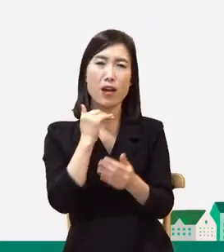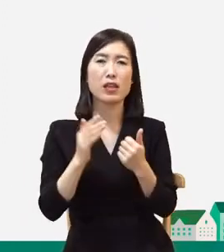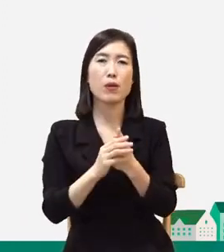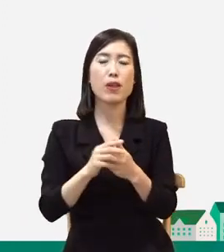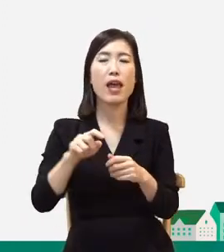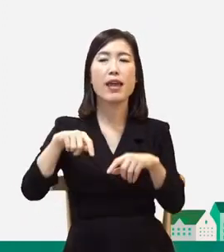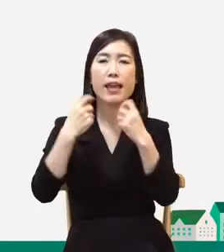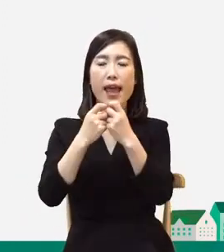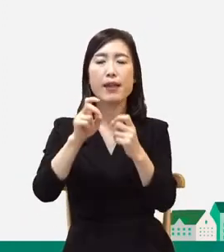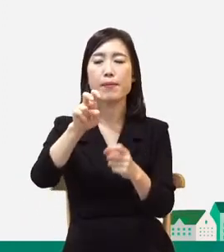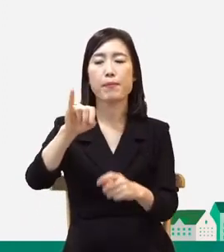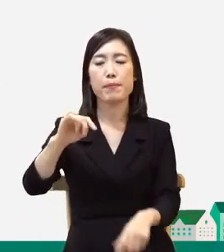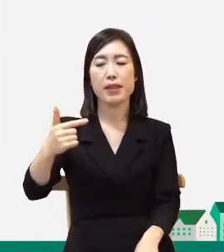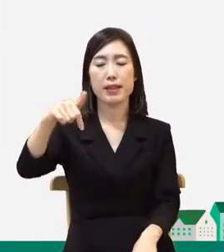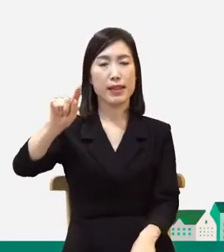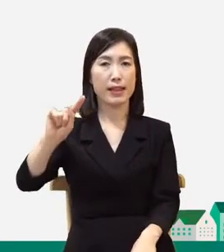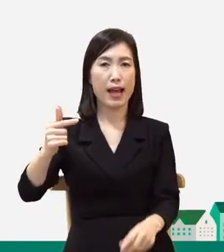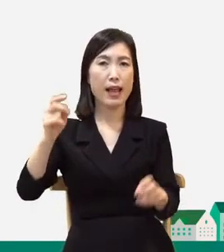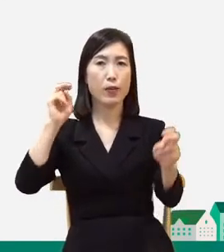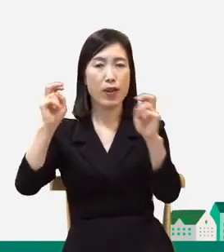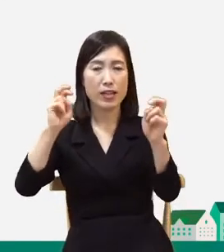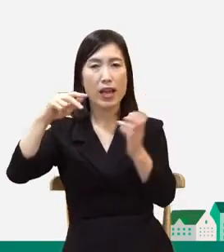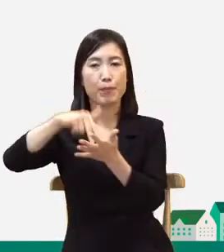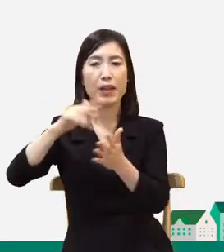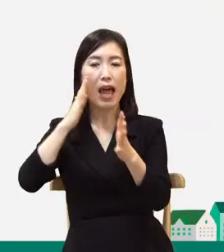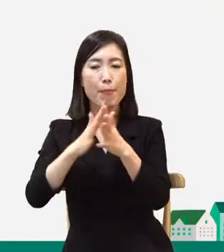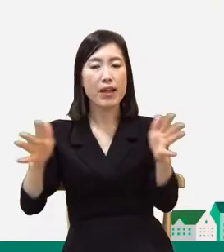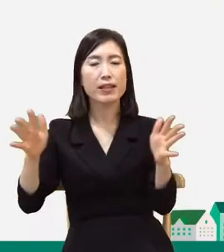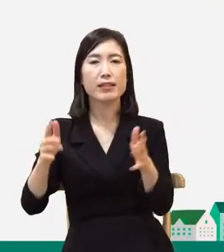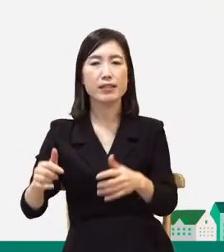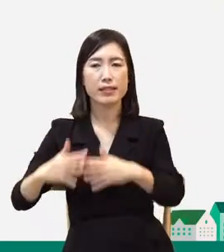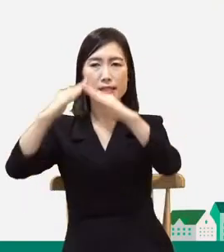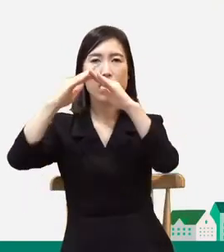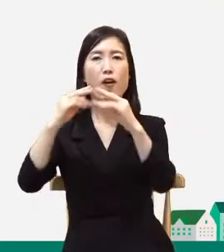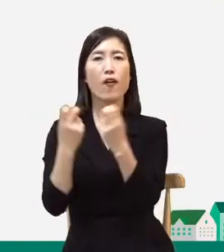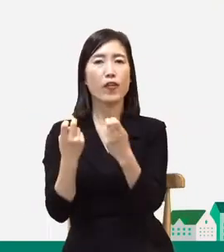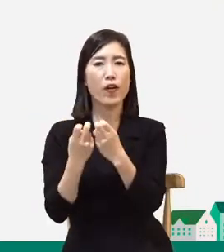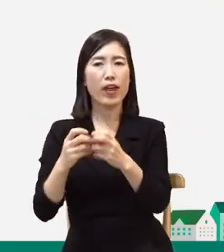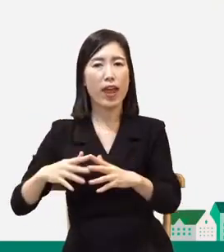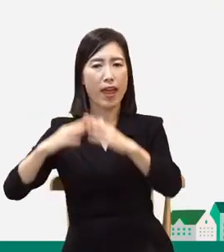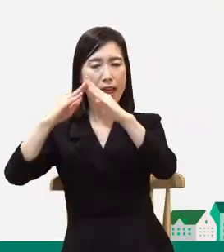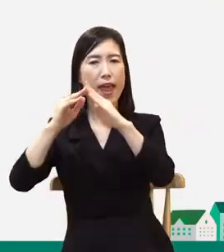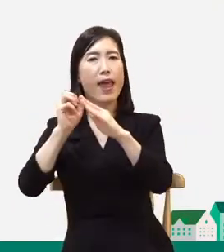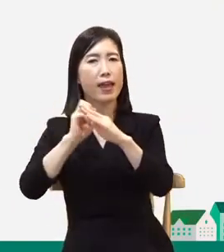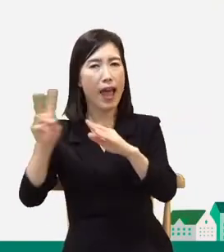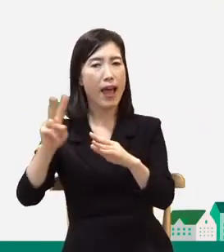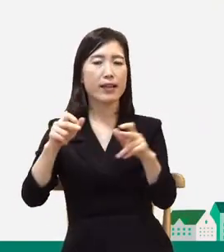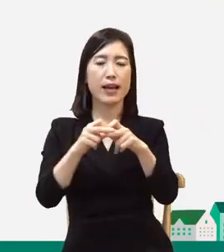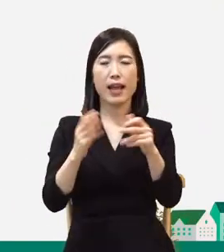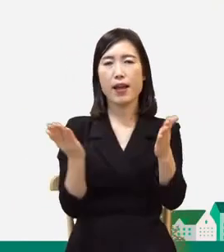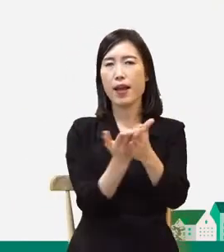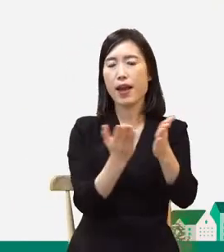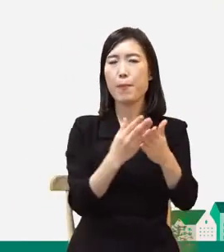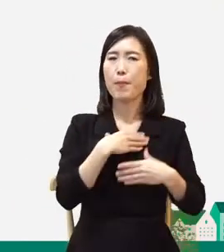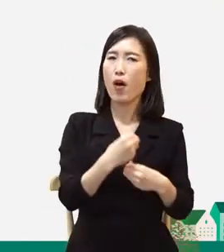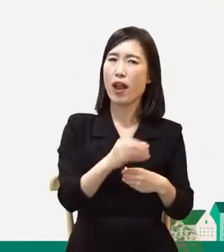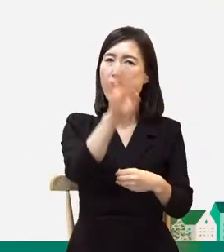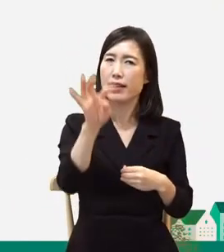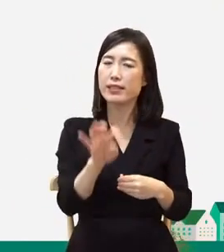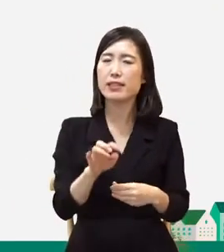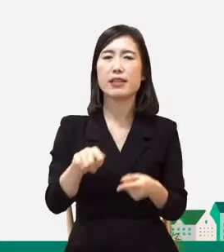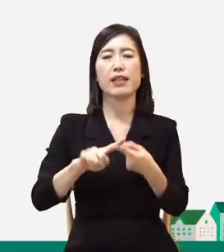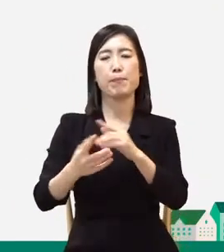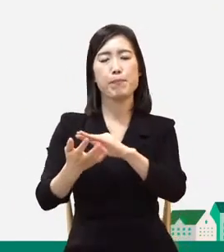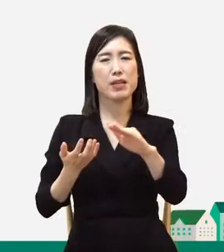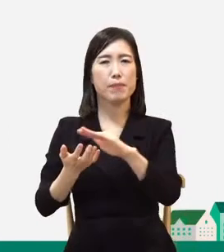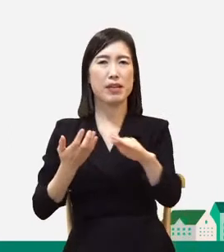어떻게 짓고 어떻게 설계를 해야 이분들한테 더 맞춤형으로 제공될 수 있을지에 대한 하드웨어적인 고민이 필요합니다.